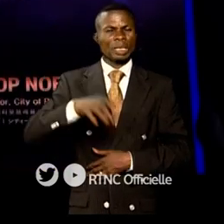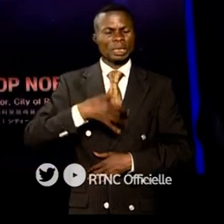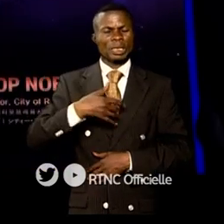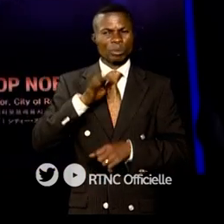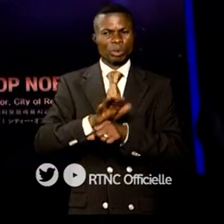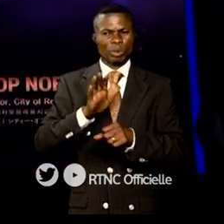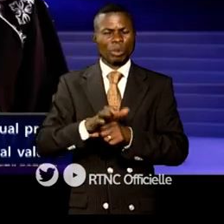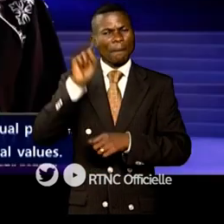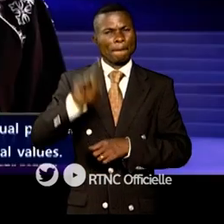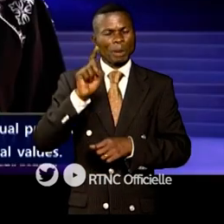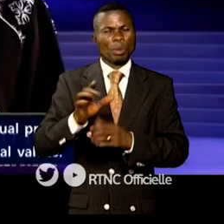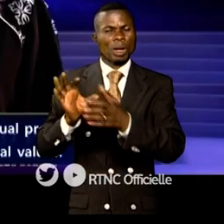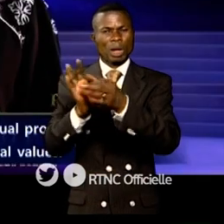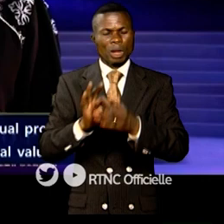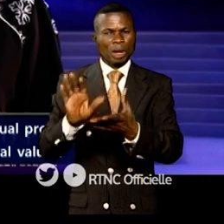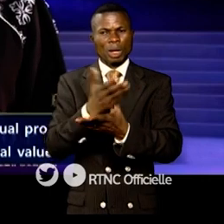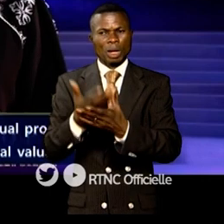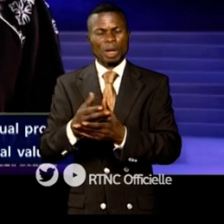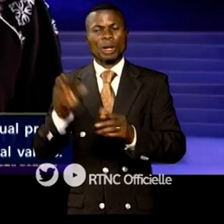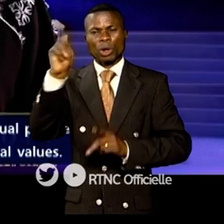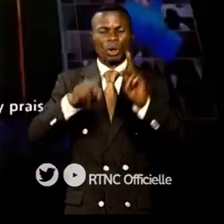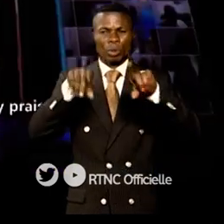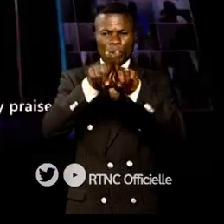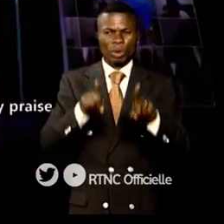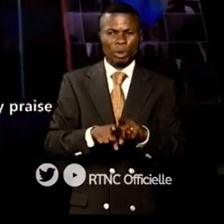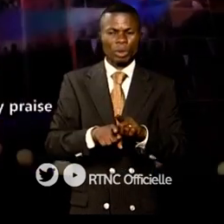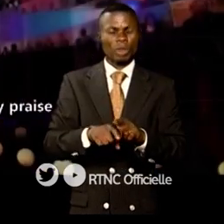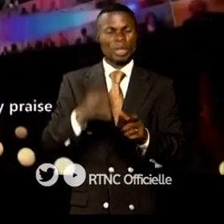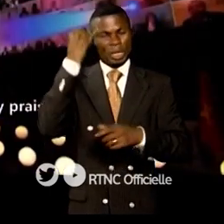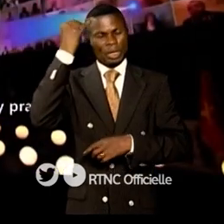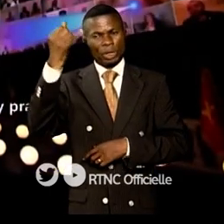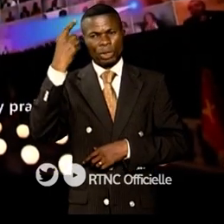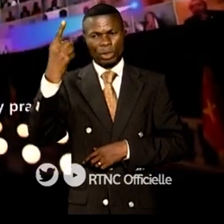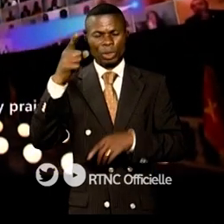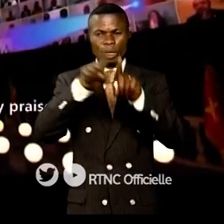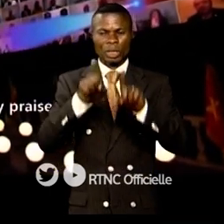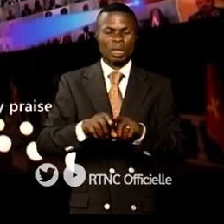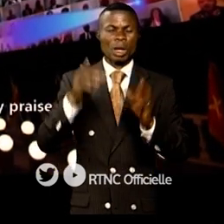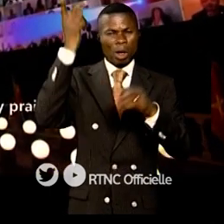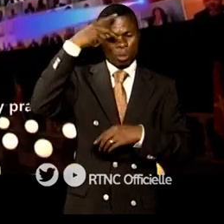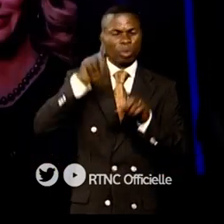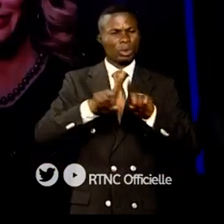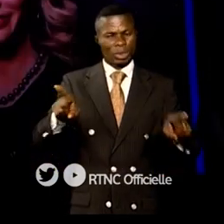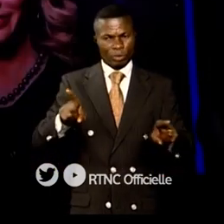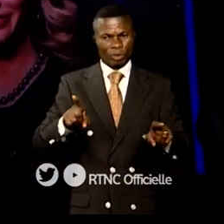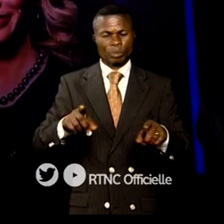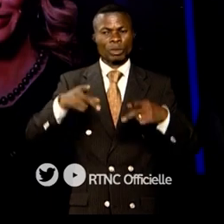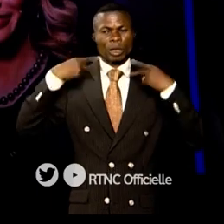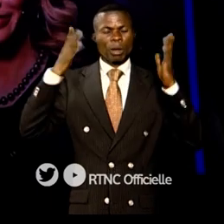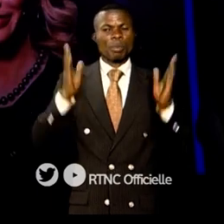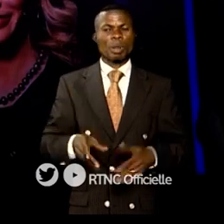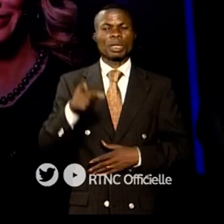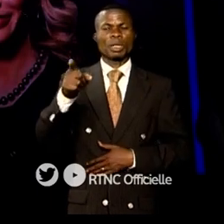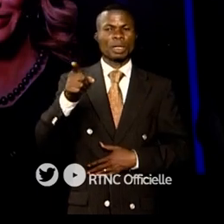plus des besoins de coopération entre des citoyens ayant des idéologies et systèmes politiques différents. Pasteur Paula